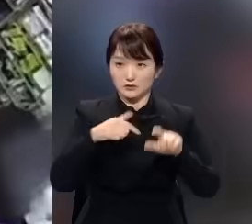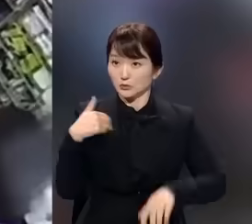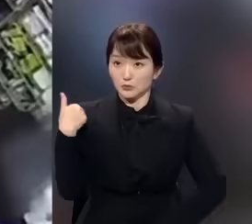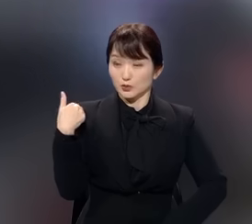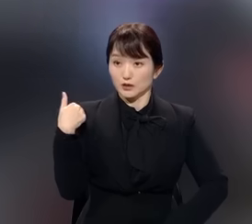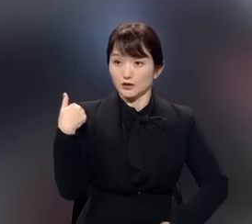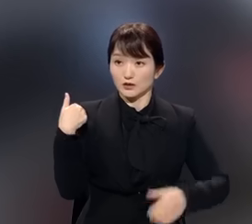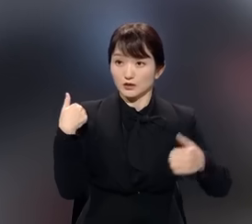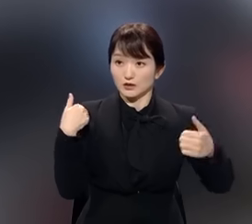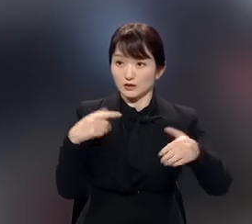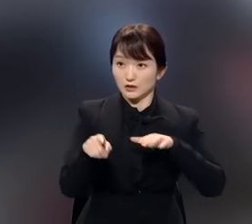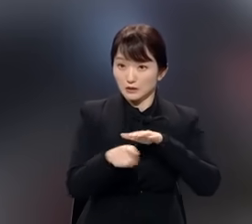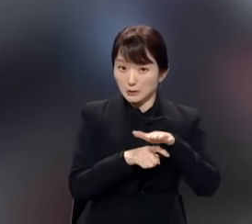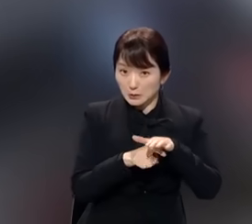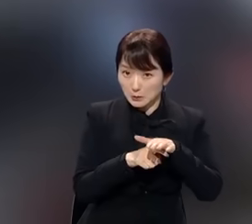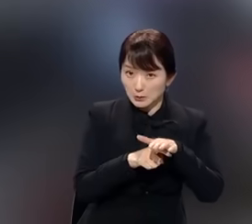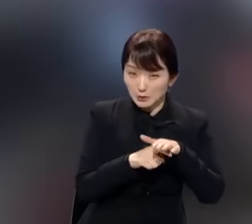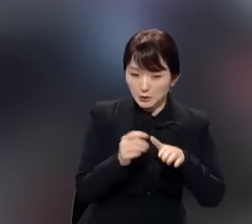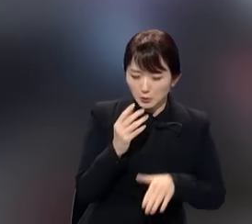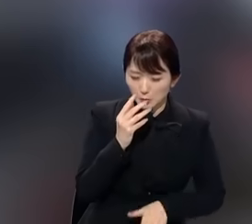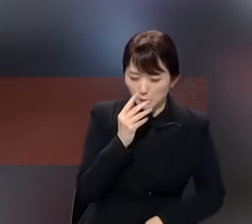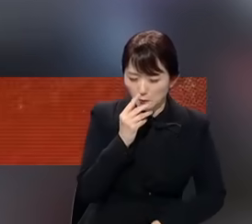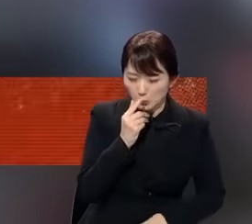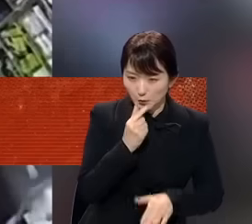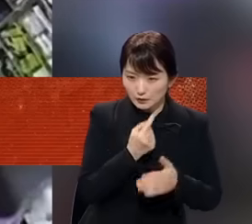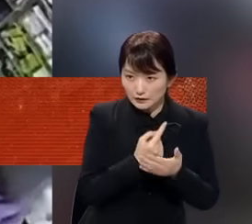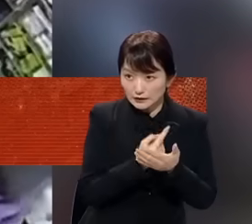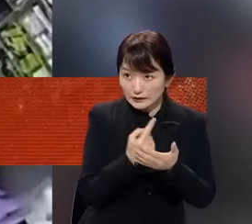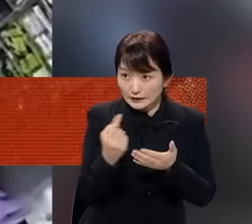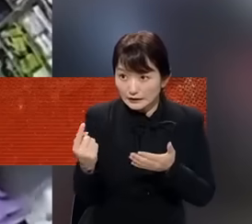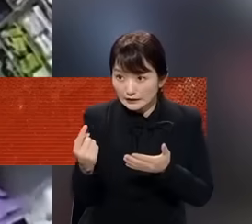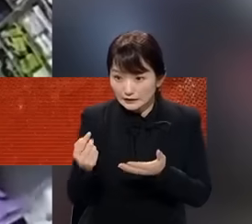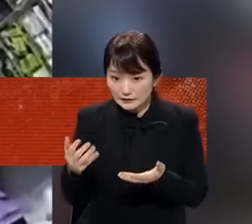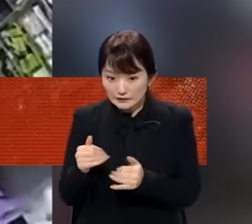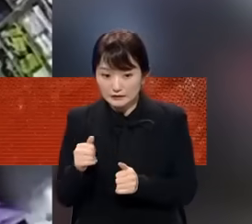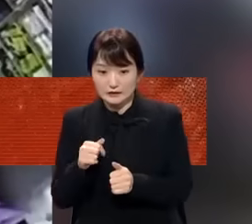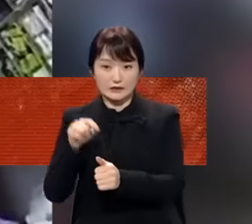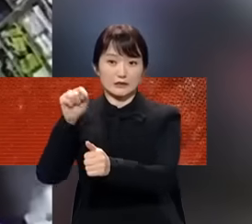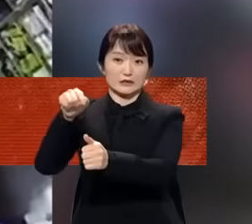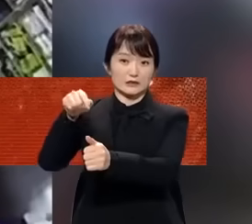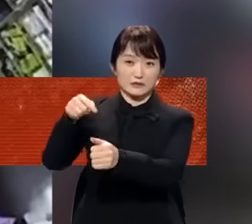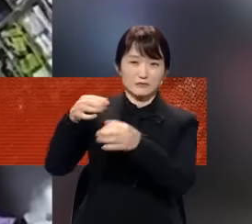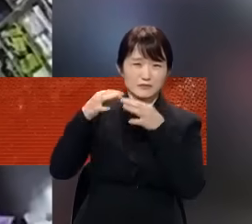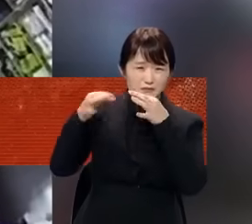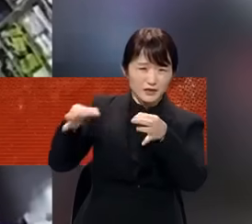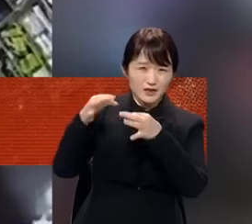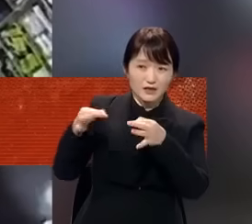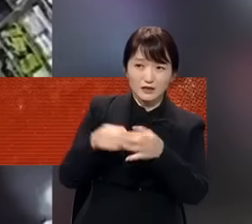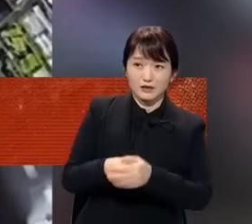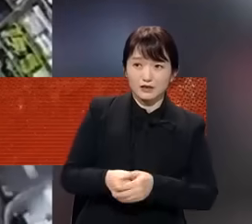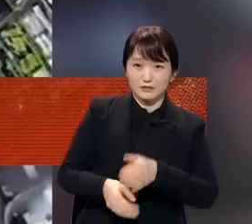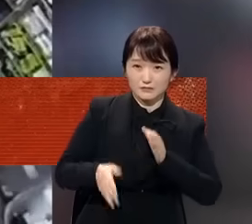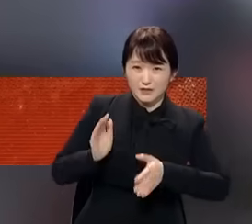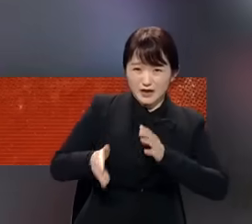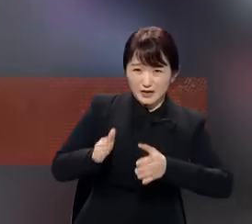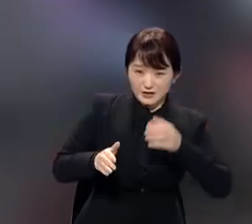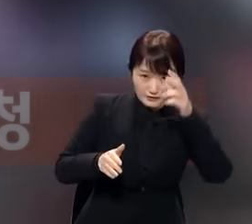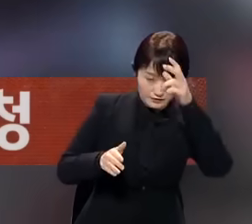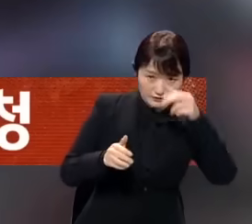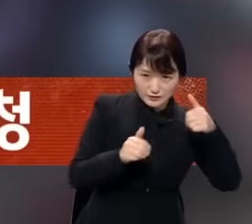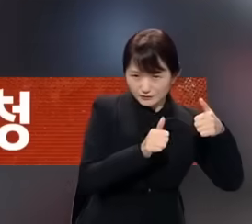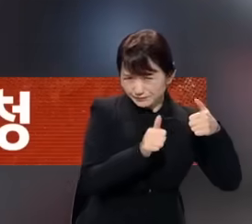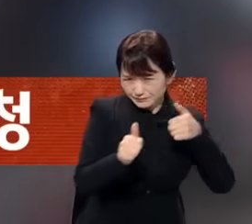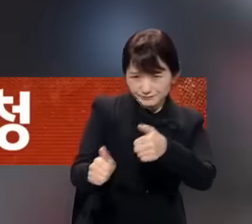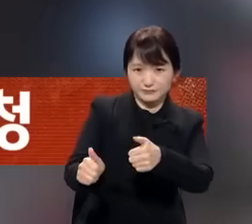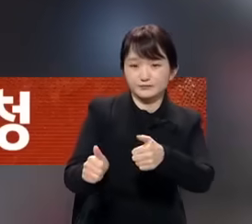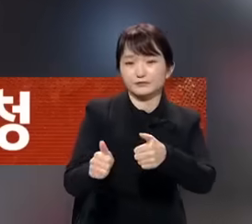눈치죠. 강도는 슬그머니 나가려고 하고요. 이때다 싶었던 직원, 강도를 가리키면서 소리를 칩니다. 강도는 재빨리 도망치고 이에 질세라